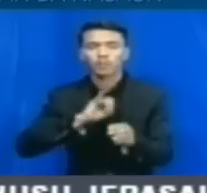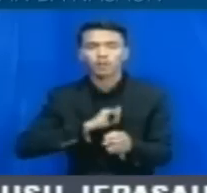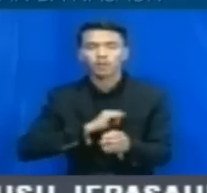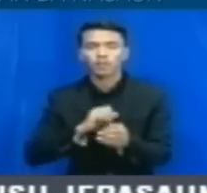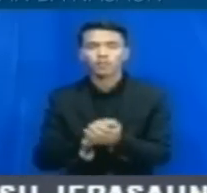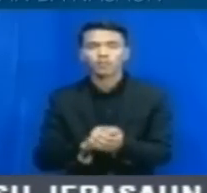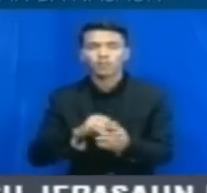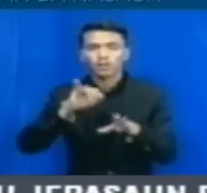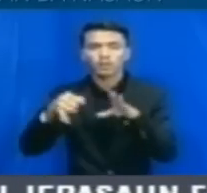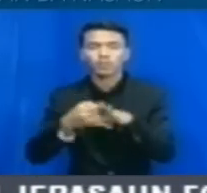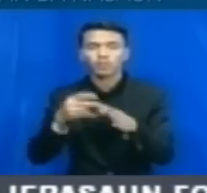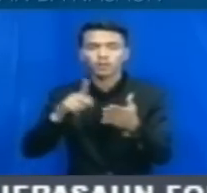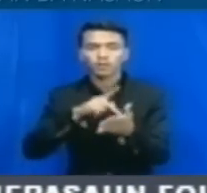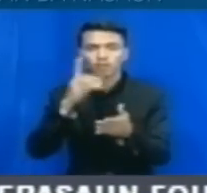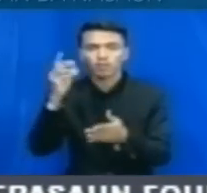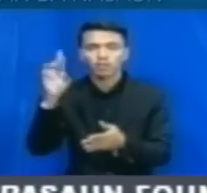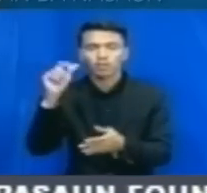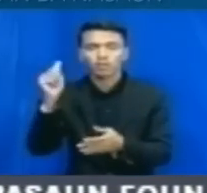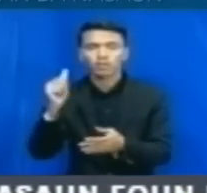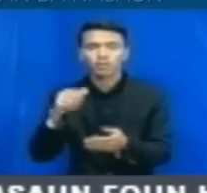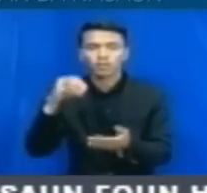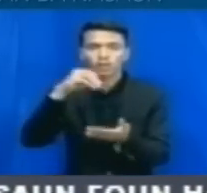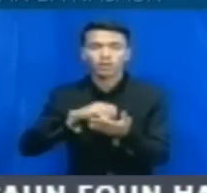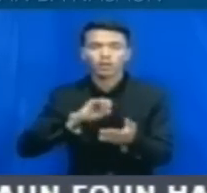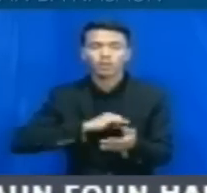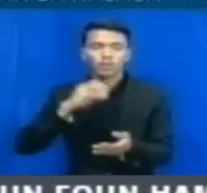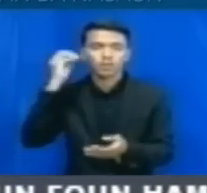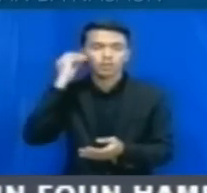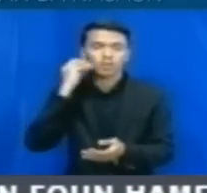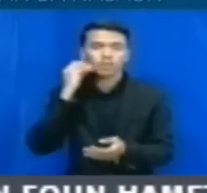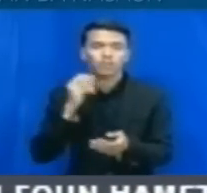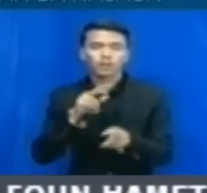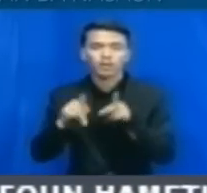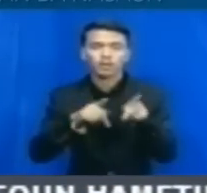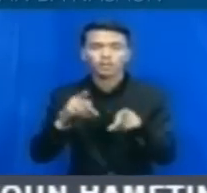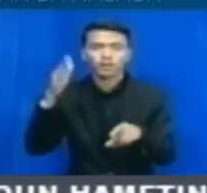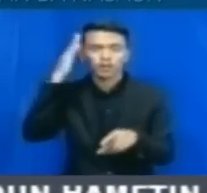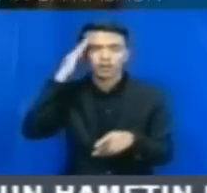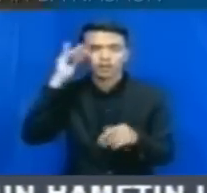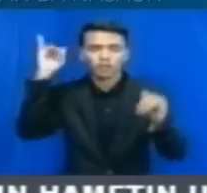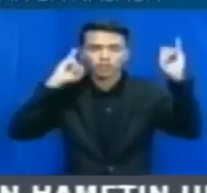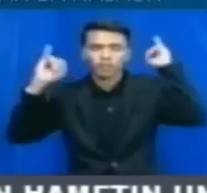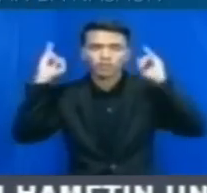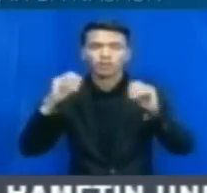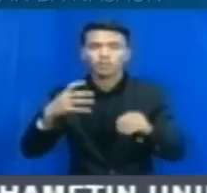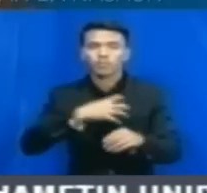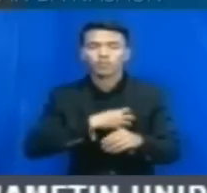se how komete krimi droga how lori droga tawi au niuma tawi au niuma emba eta informasaun si liur polisi mai kaptura